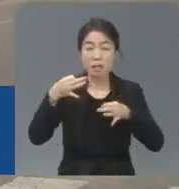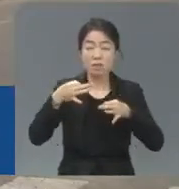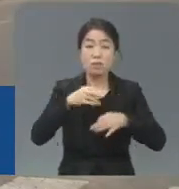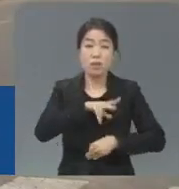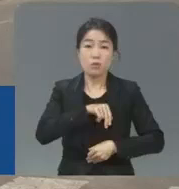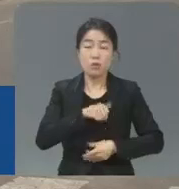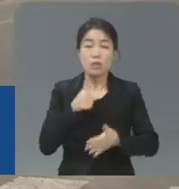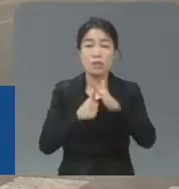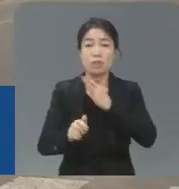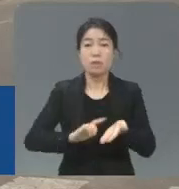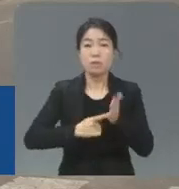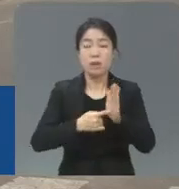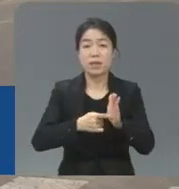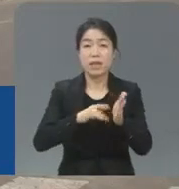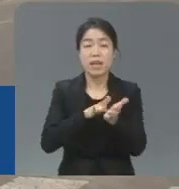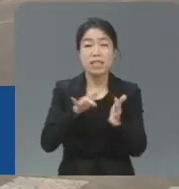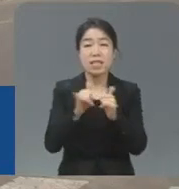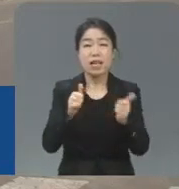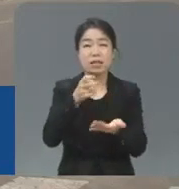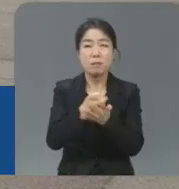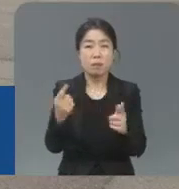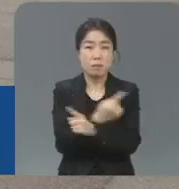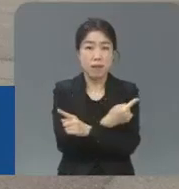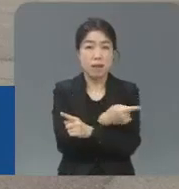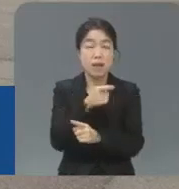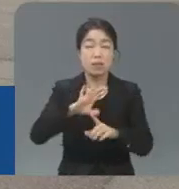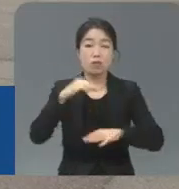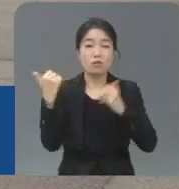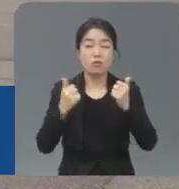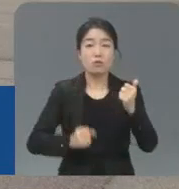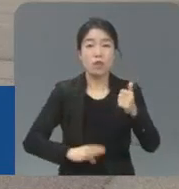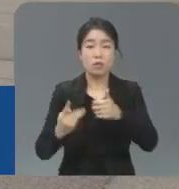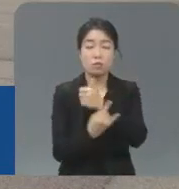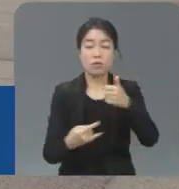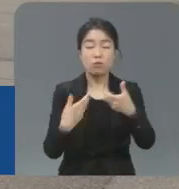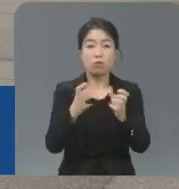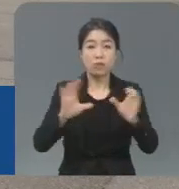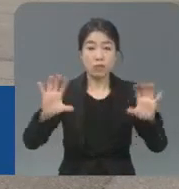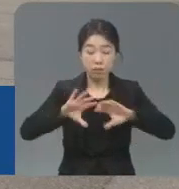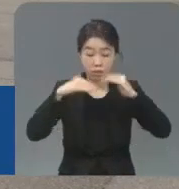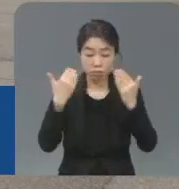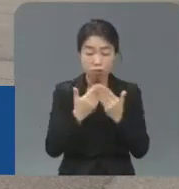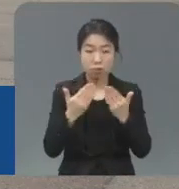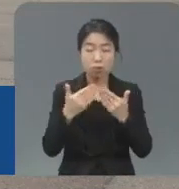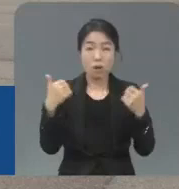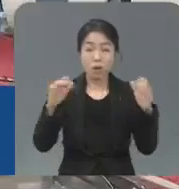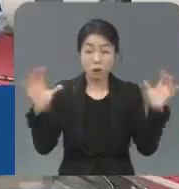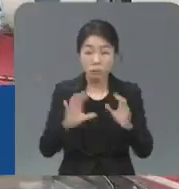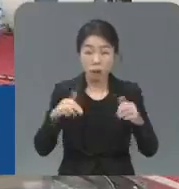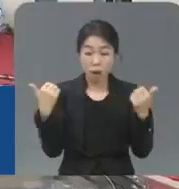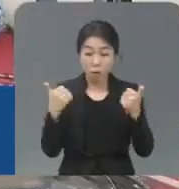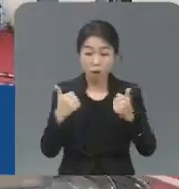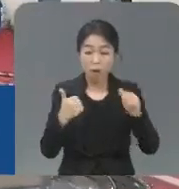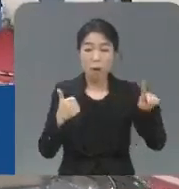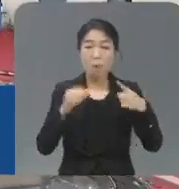대표 발의한 약사법 개정안이 국회 보건복지위원회 전체 회의를 만장일치로 통과했다고